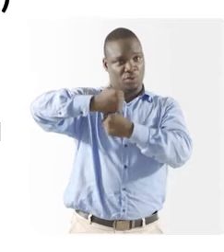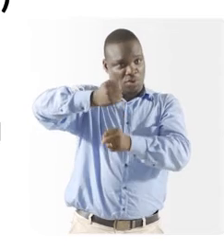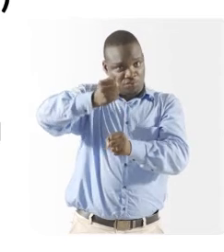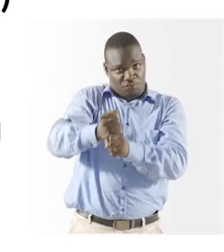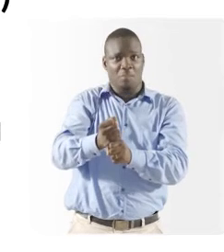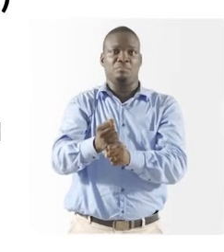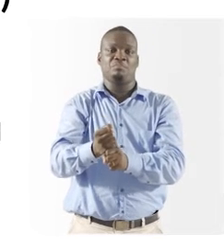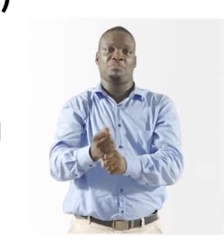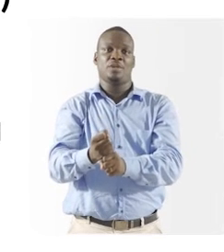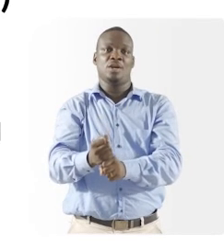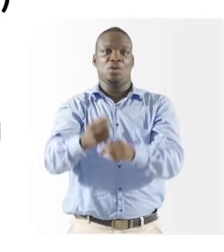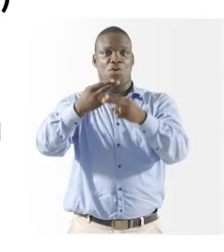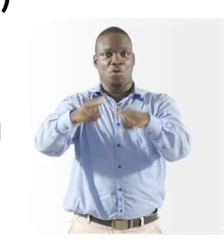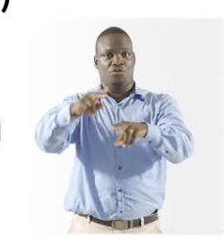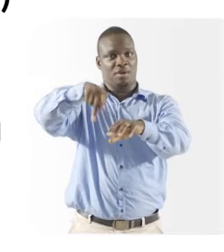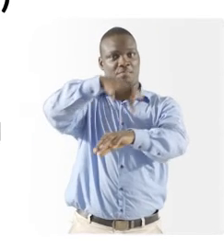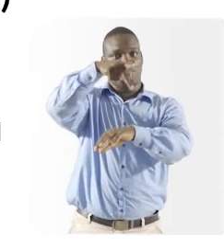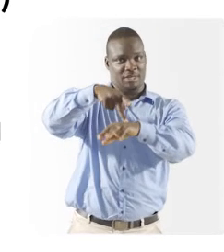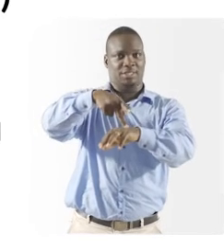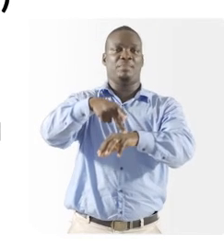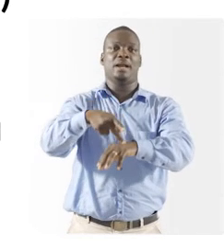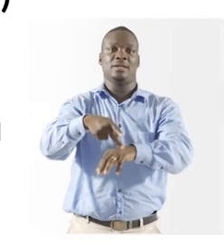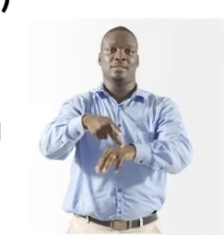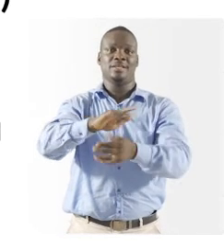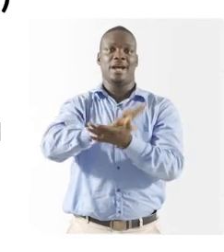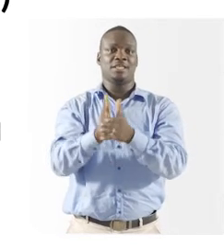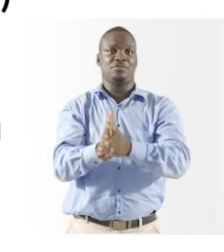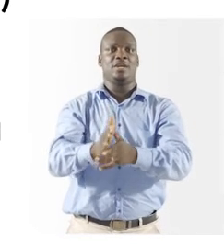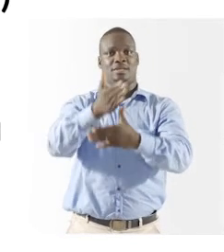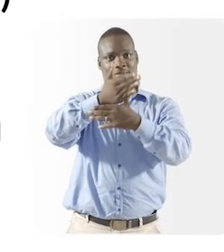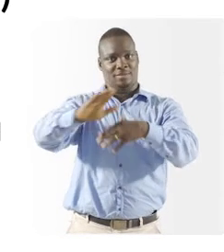ou l'œuf embryon qui est diploïde.